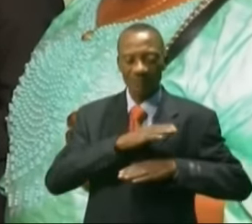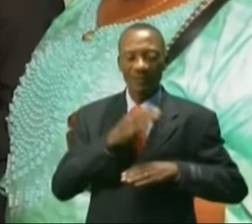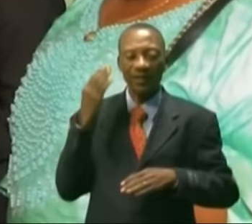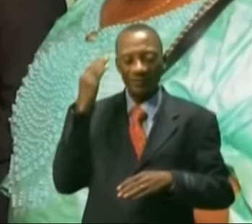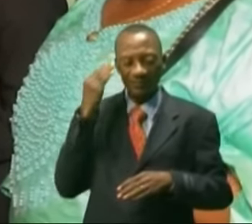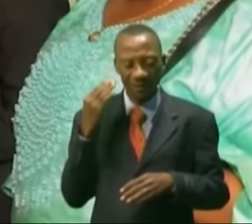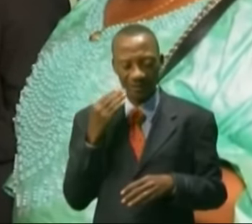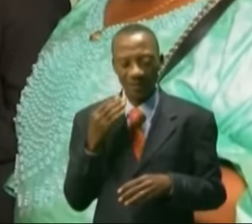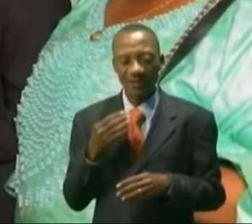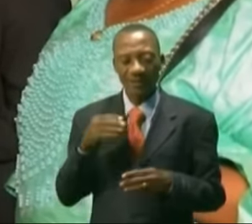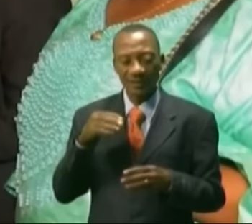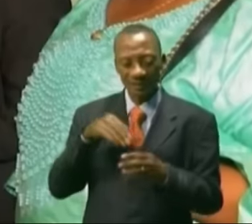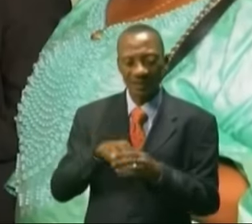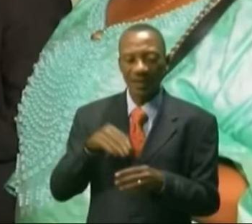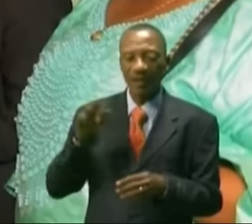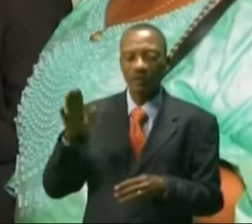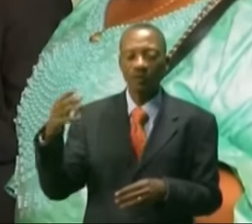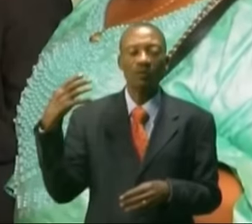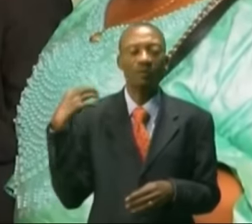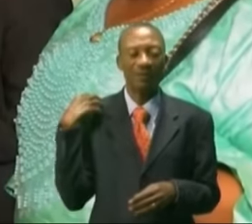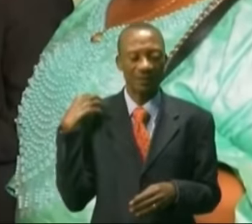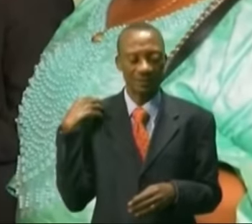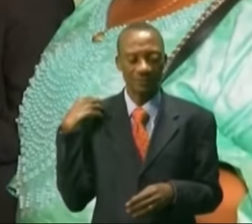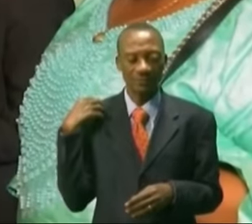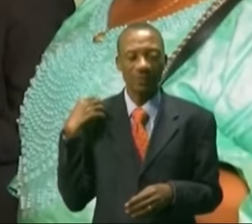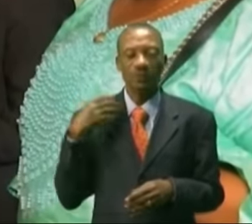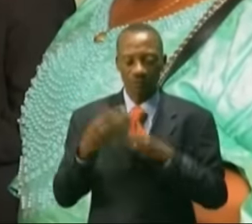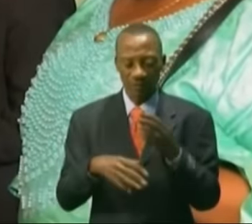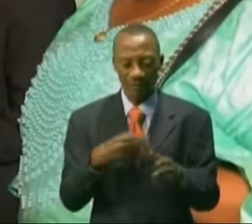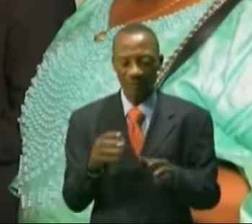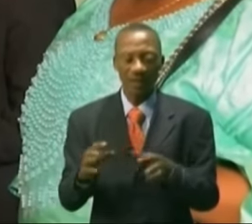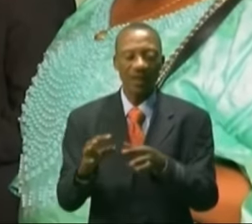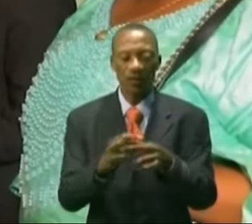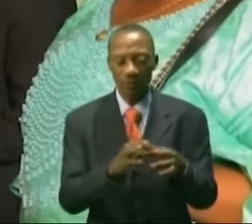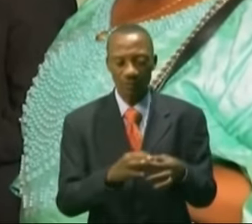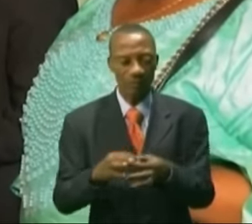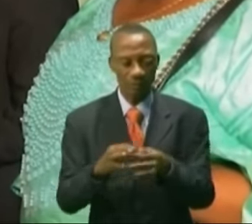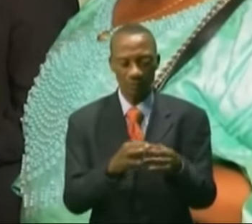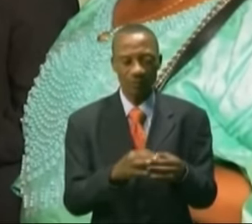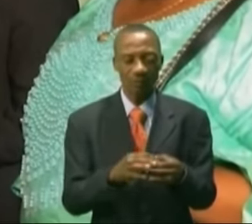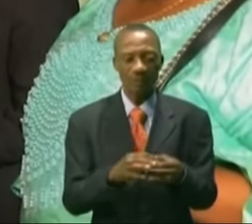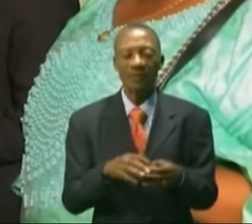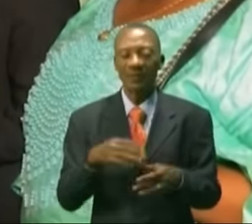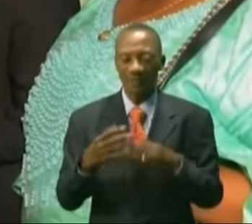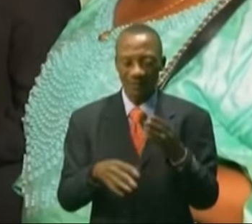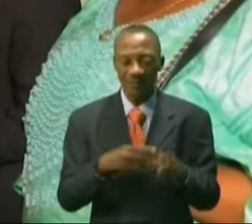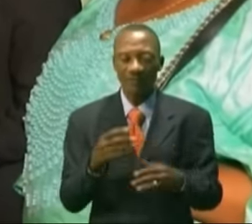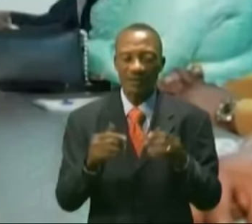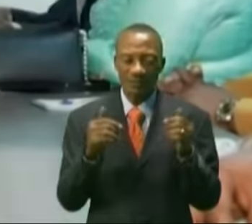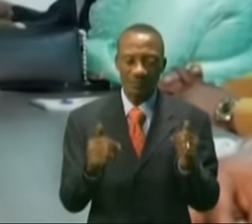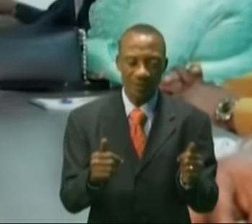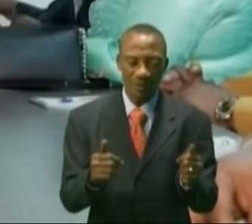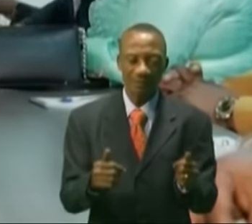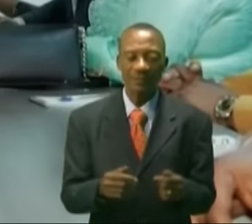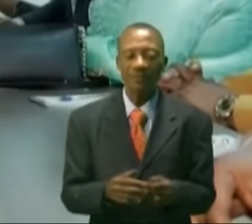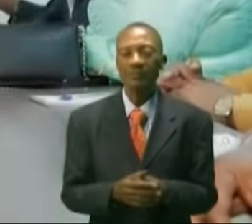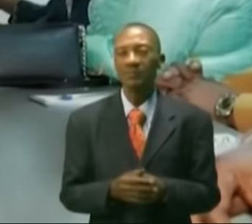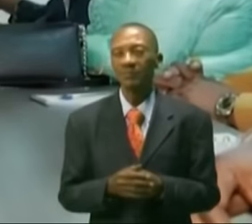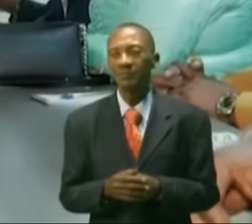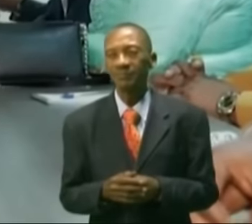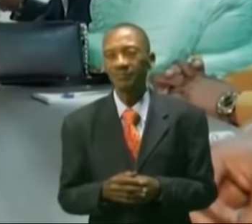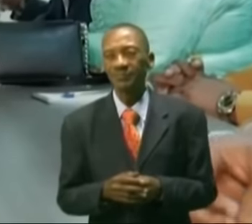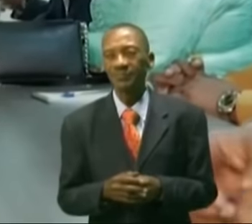tour de table pour recueillir également du conseil d'administration de la SNEL que je conduis les points que nous souhaitions mettre sur la table. Le patron